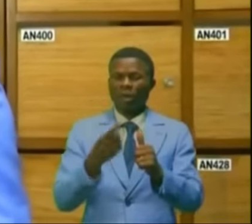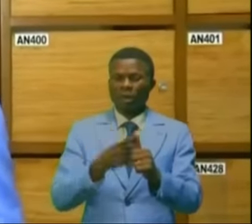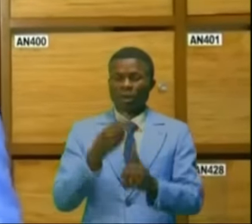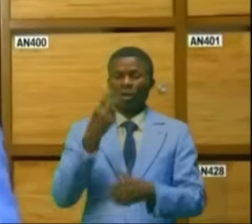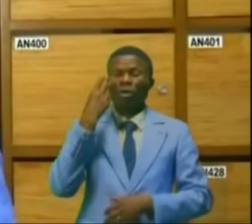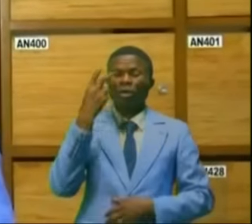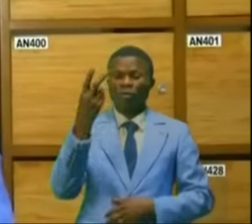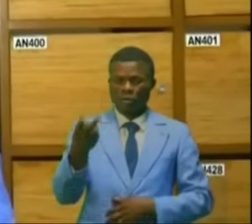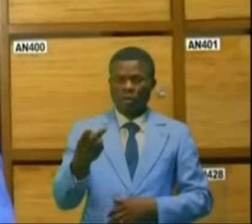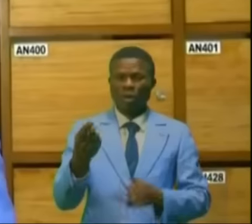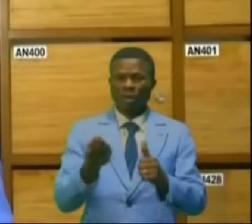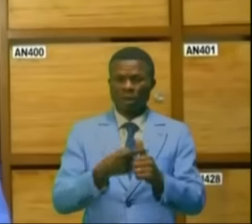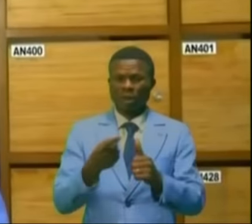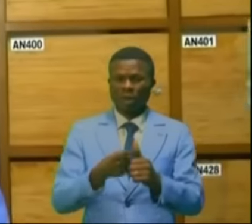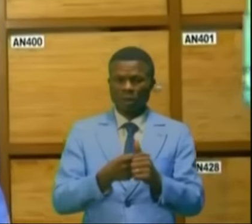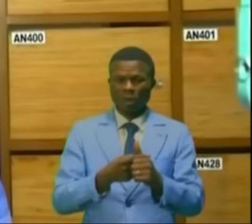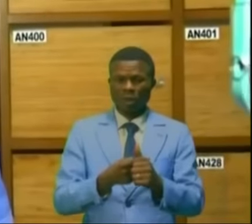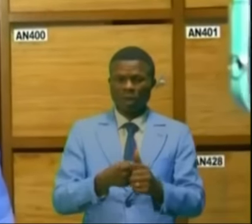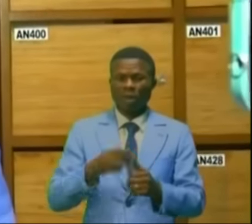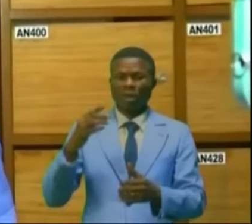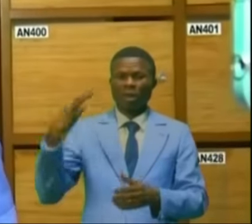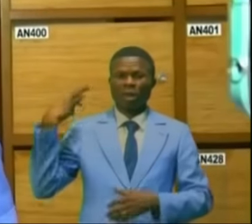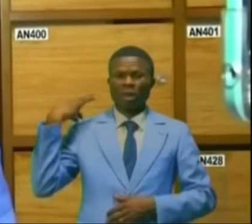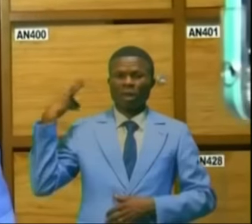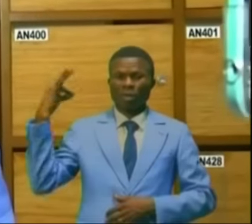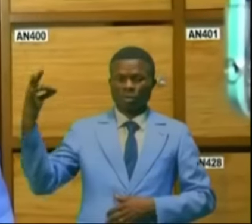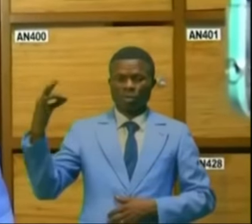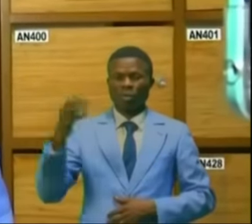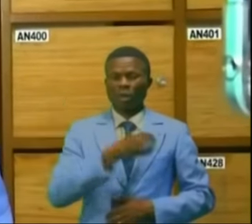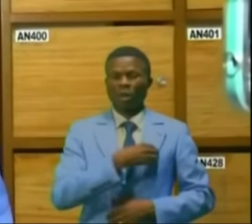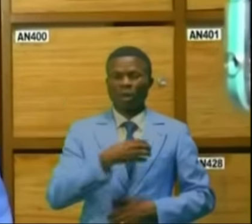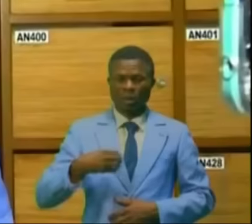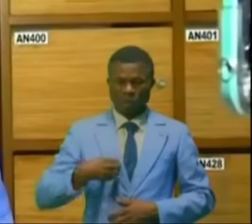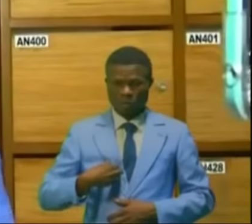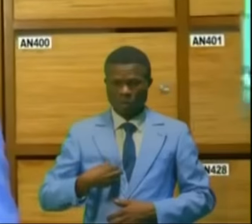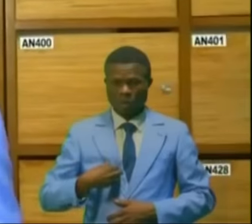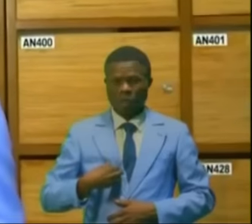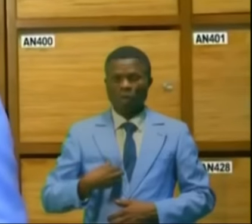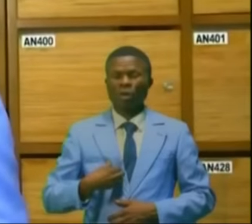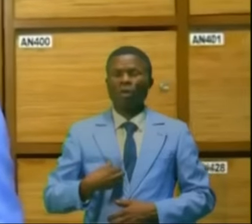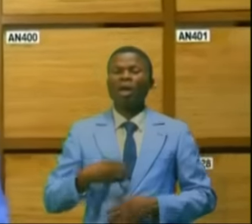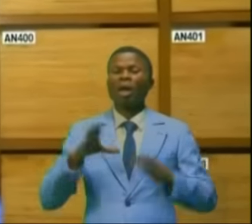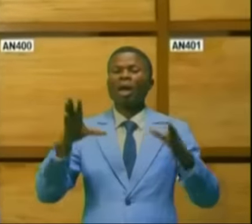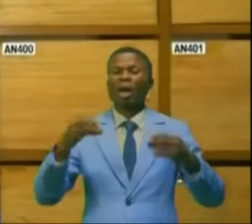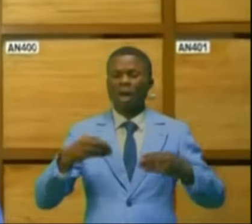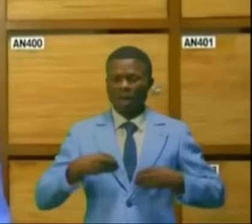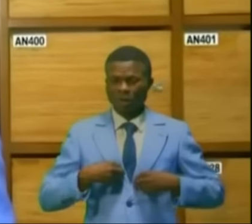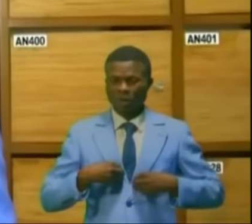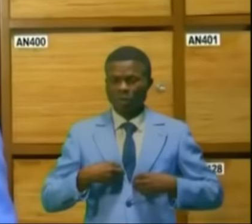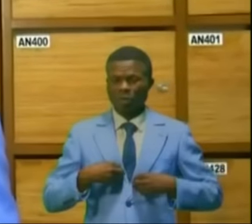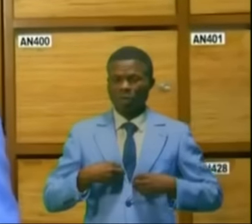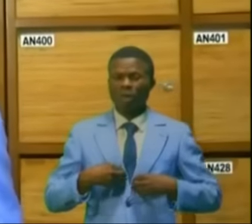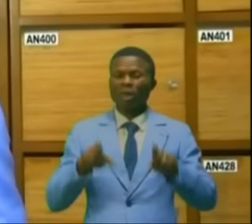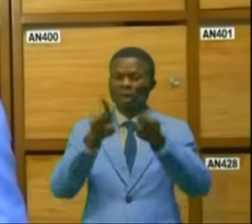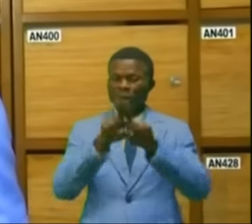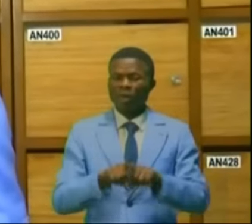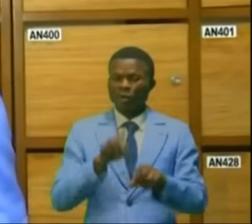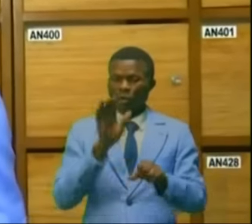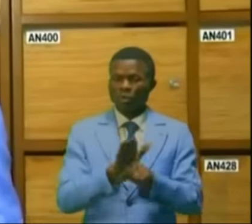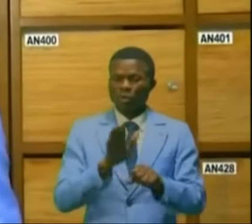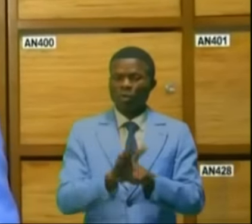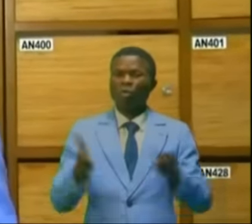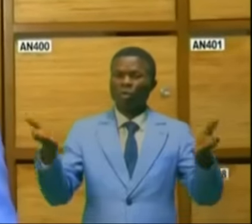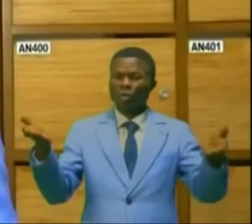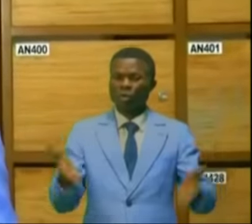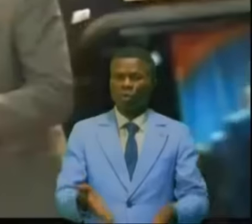voir la candidature des femmes être approuvée et surtout la présence